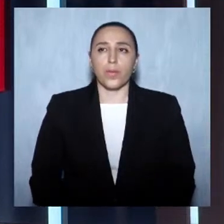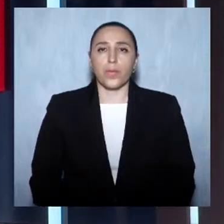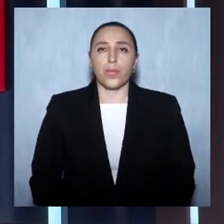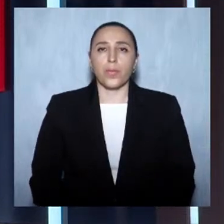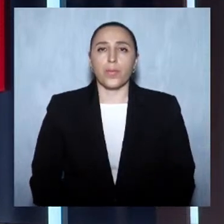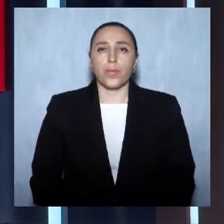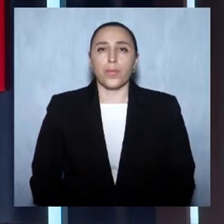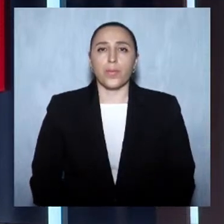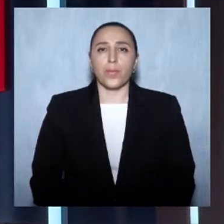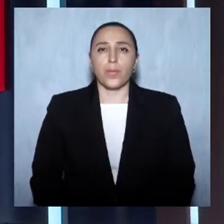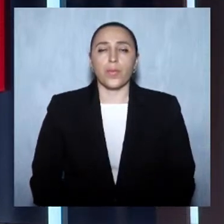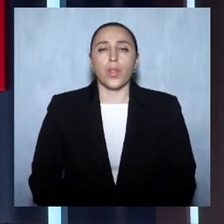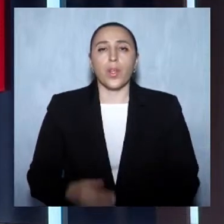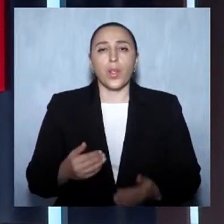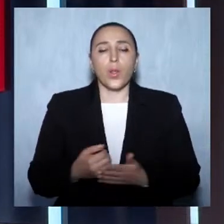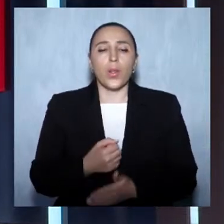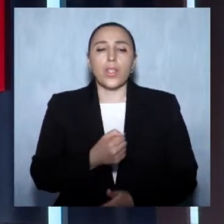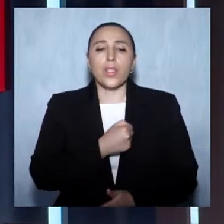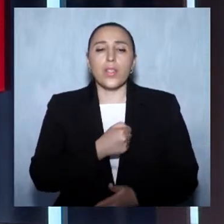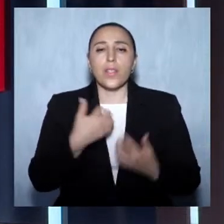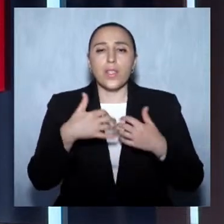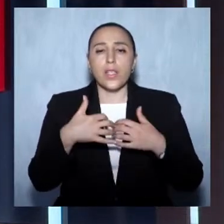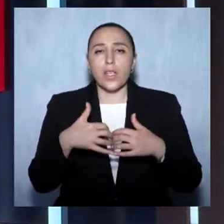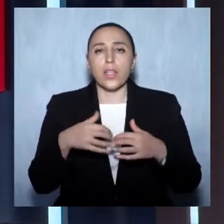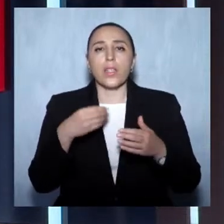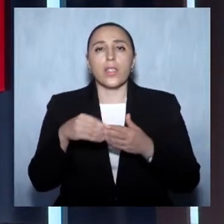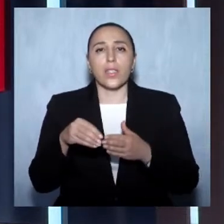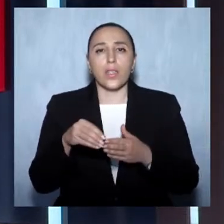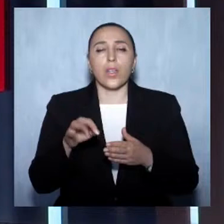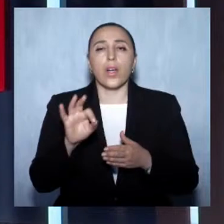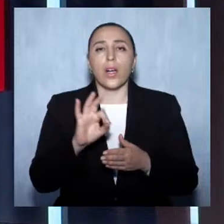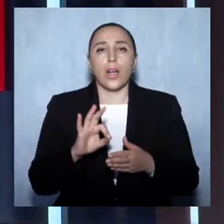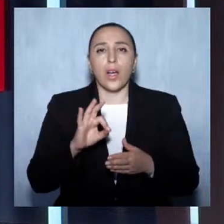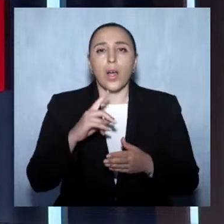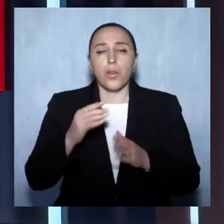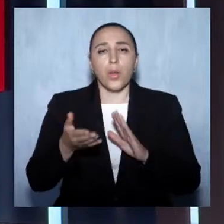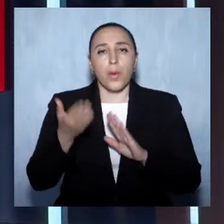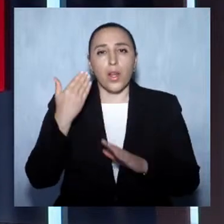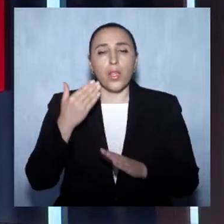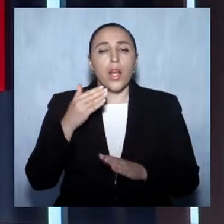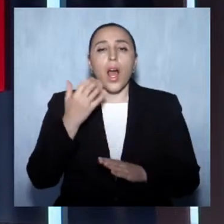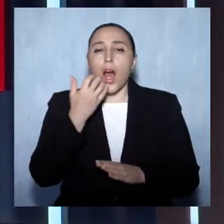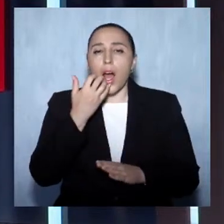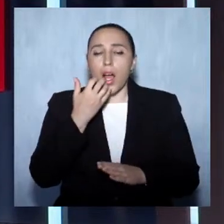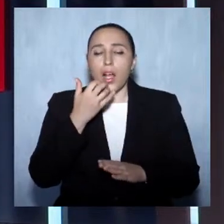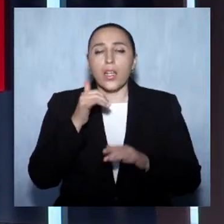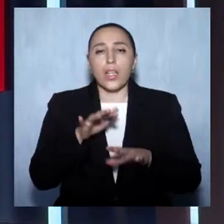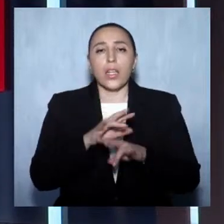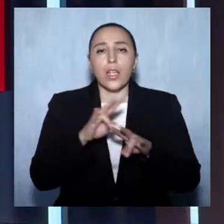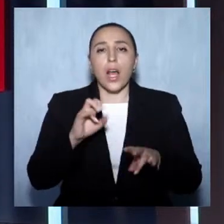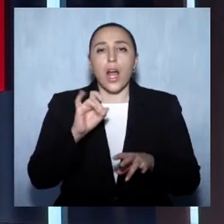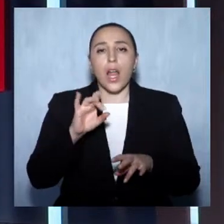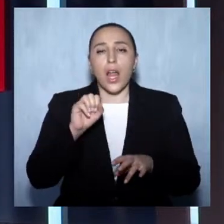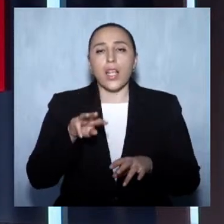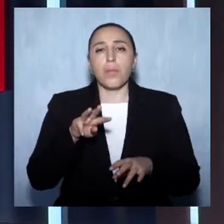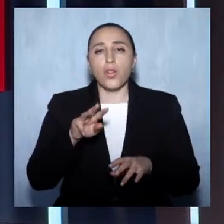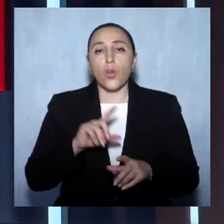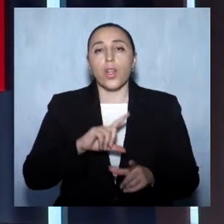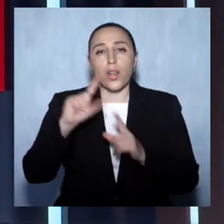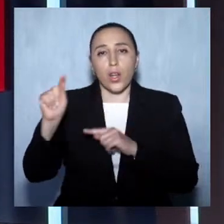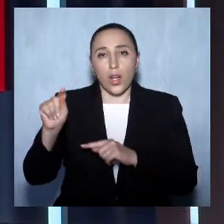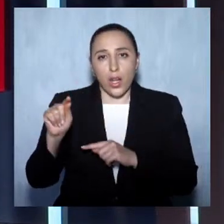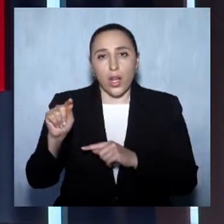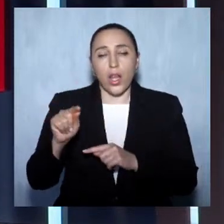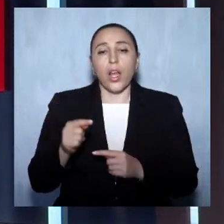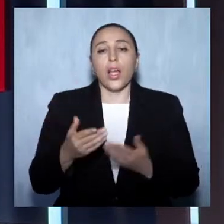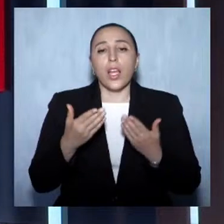Այդ թվում եւ նոր սպառազինություն ձեռք բերելու օրակարգով անցած շաբաթ Ռուսաստանում էր Հայաստանի պաշտպանության նախարարը, այժմ էլ Երևան են այցելել